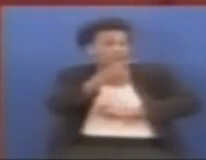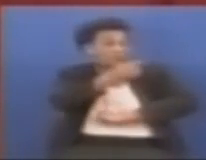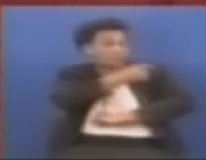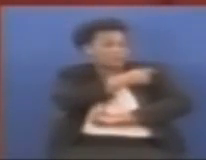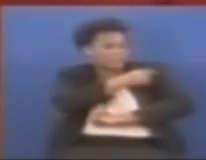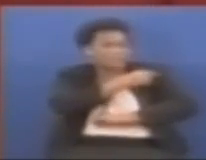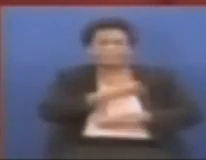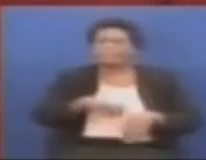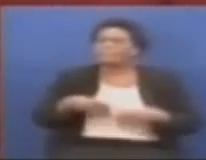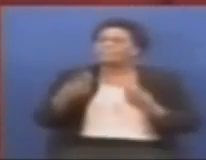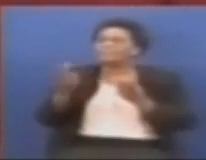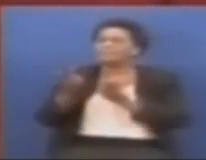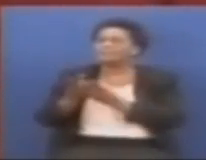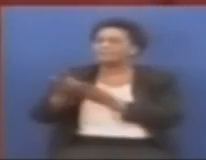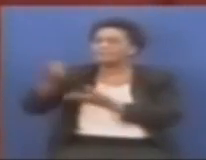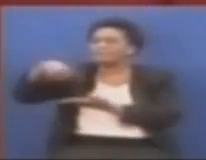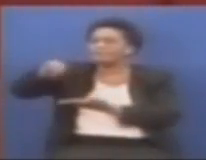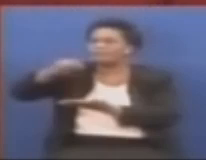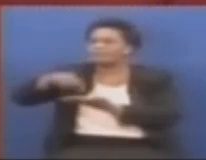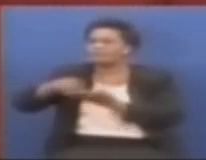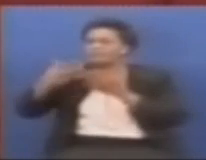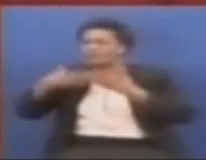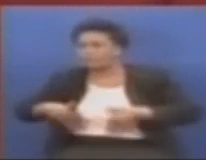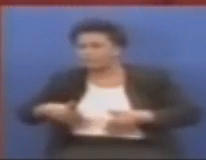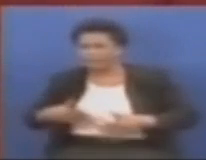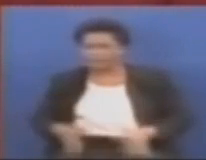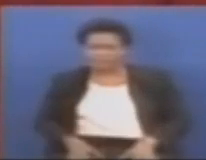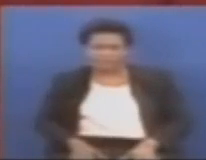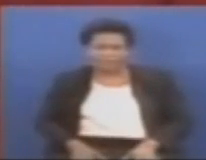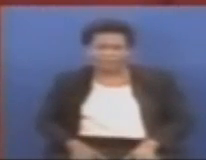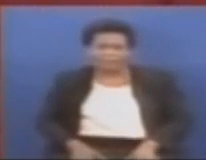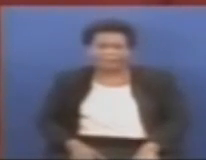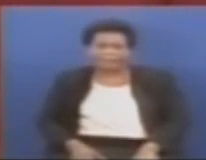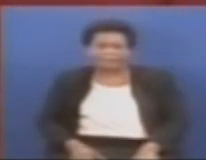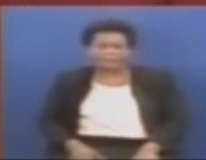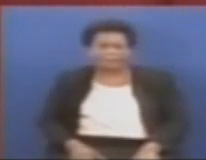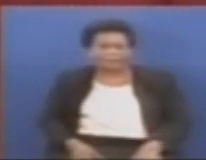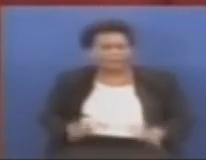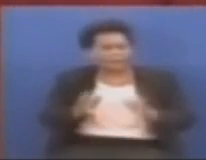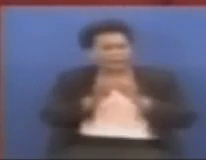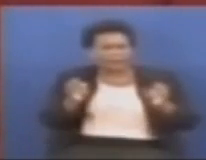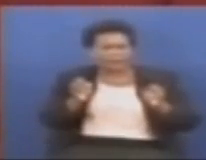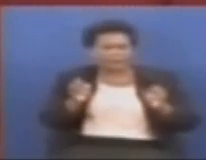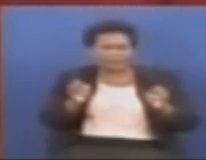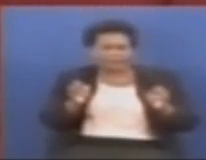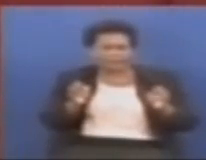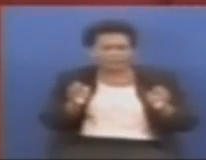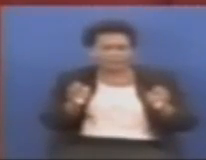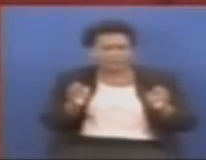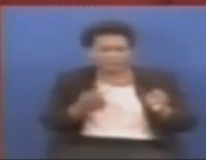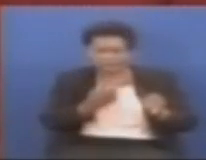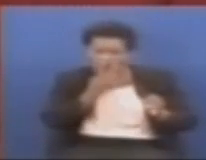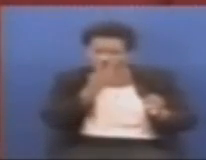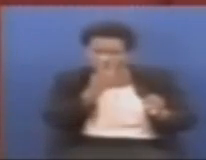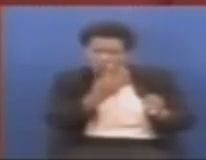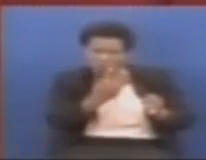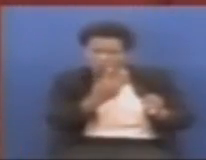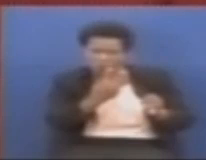lakini pamoja na vituo vya afya. Lakini kwenye majibu haya sijaona pesa ambayo imetengwa kwa